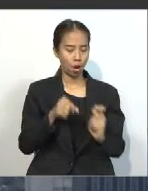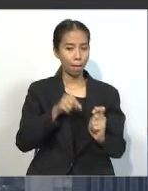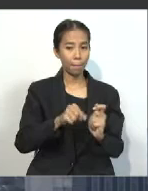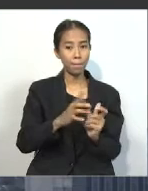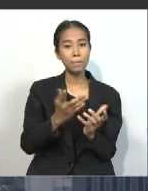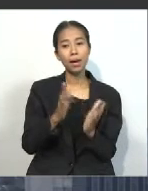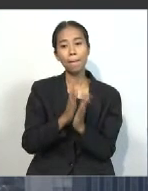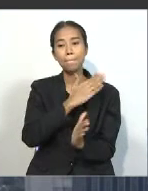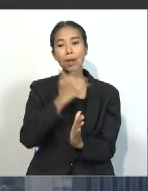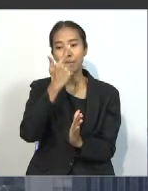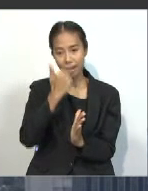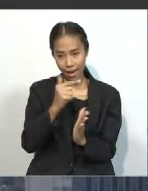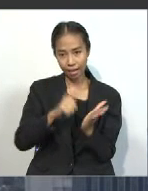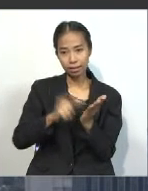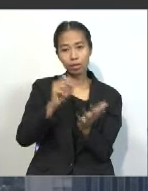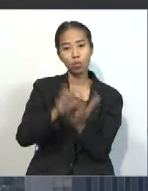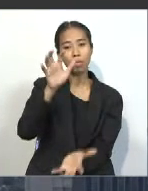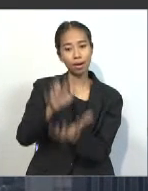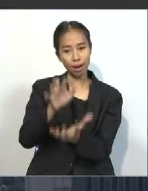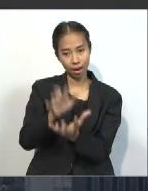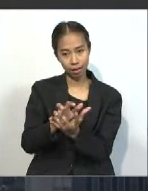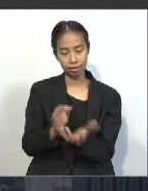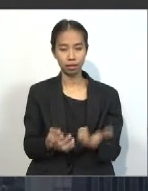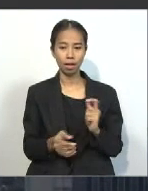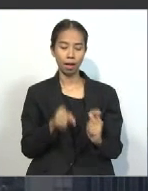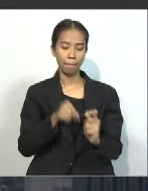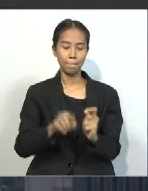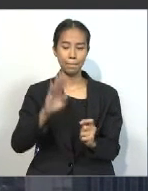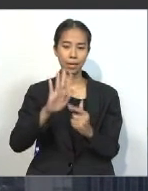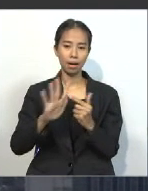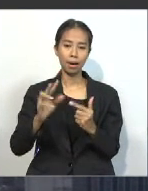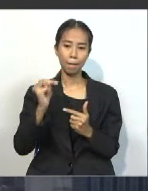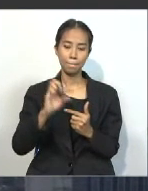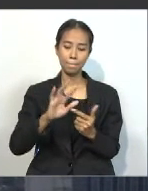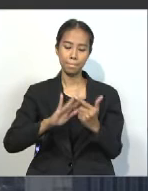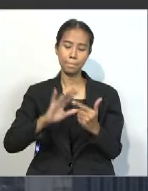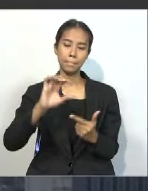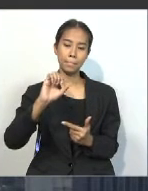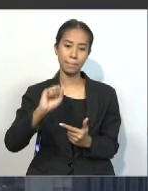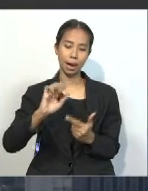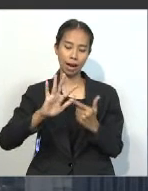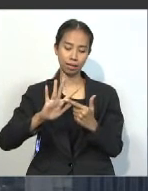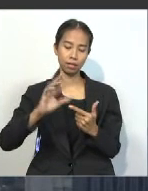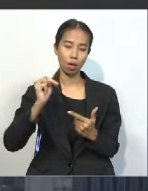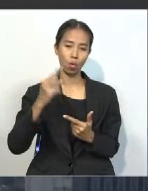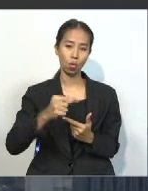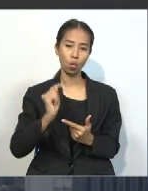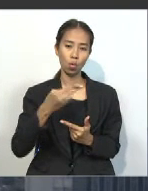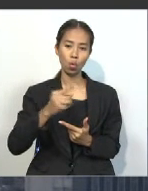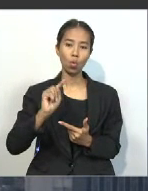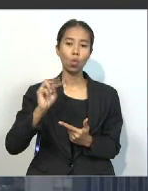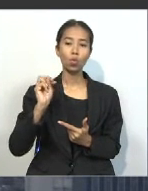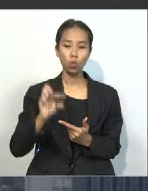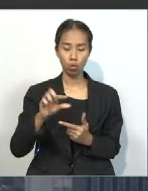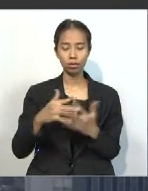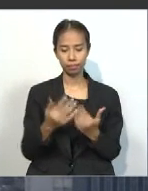ภอพระประแดงจังหวัดสมุทรปราการและตำบลบางเสาธงอำเภอบางเสาธงจังหวัดสมุทรปราการค่ะเพรา